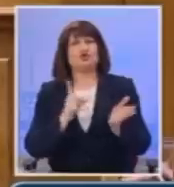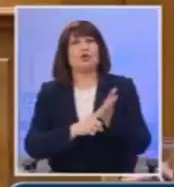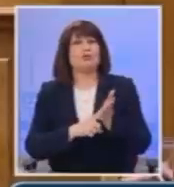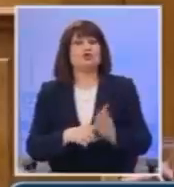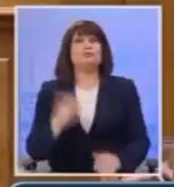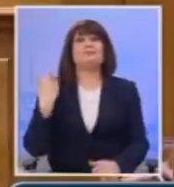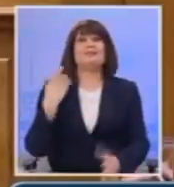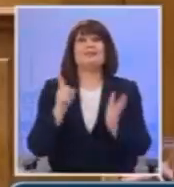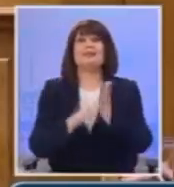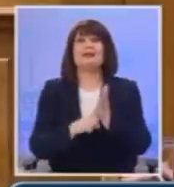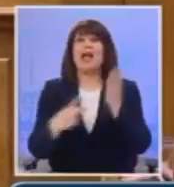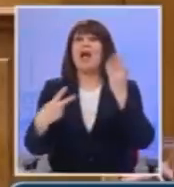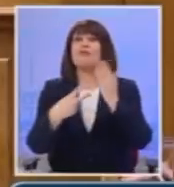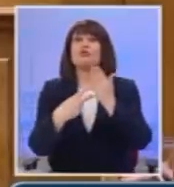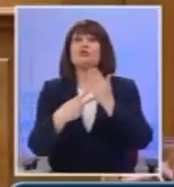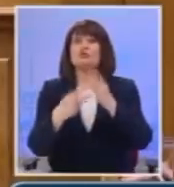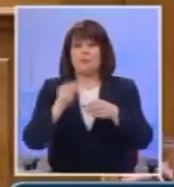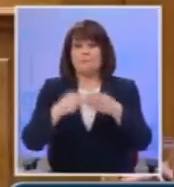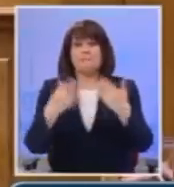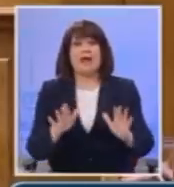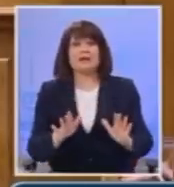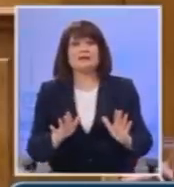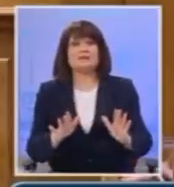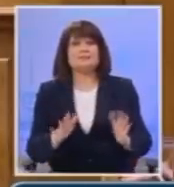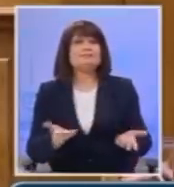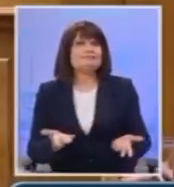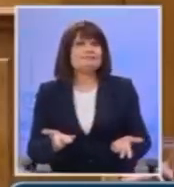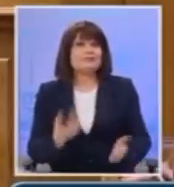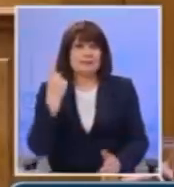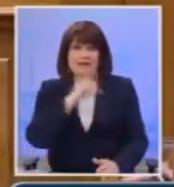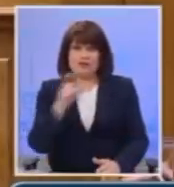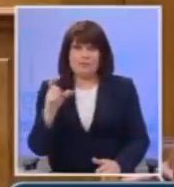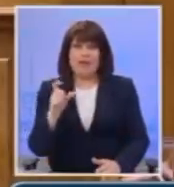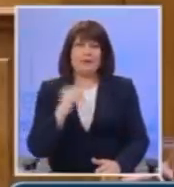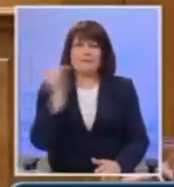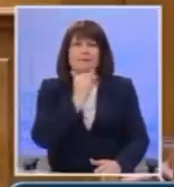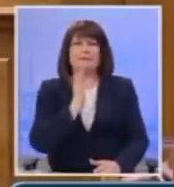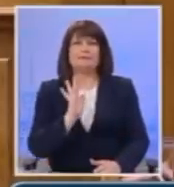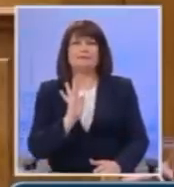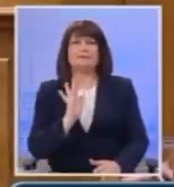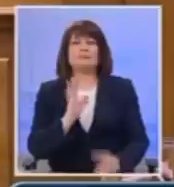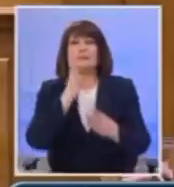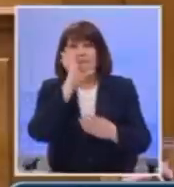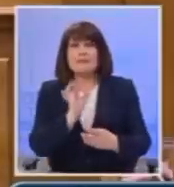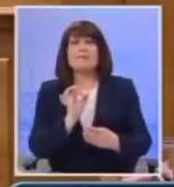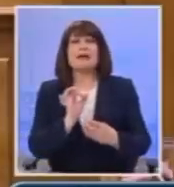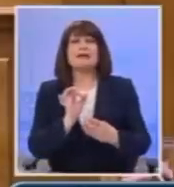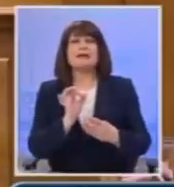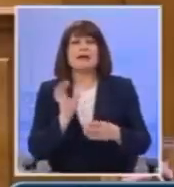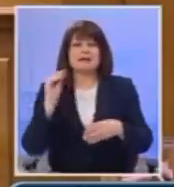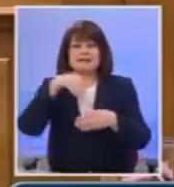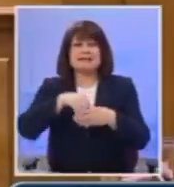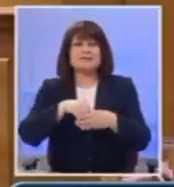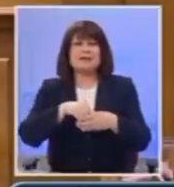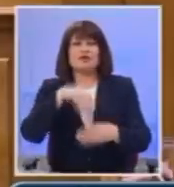ψηφίστηκε Αύγουστο μήνα, μέσα μόλις σε μία εβδομάδα και χωρίς καμία ουσιαστική συμμετοχή